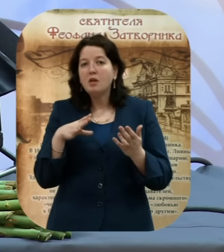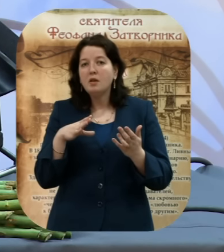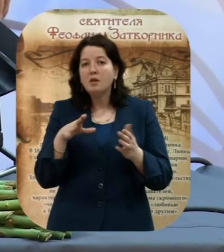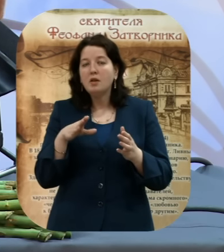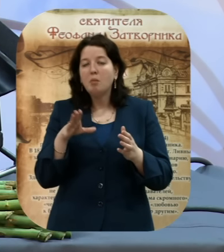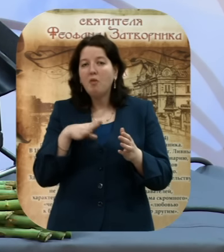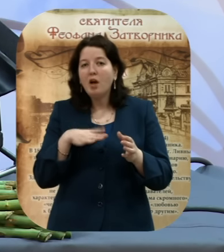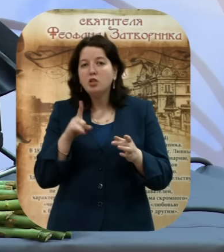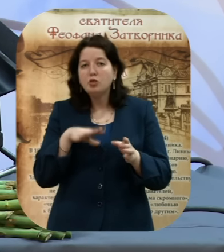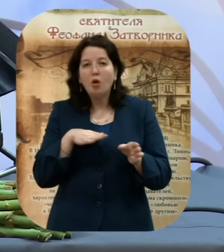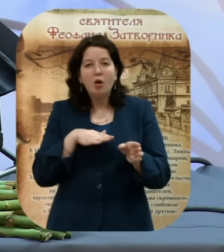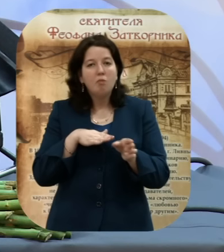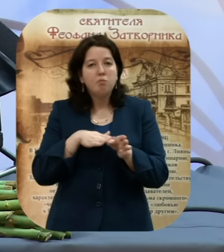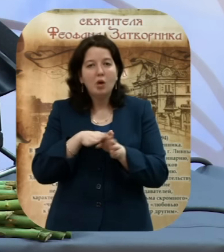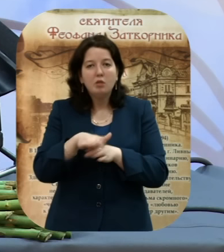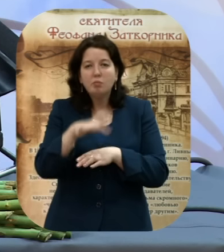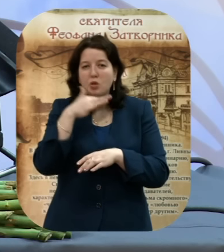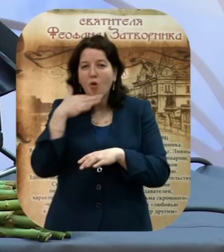полно народу.